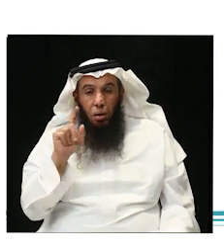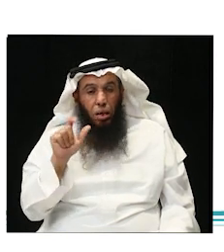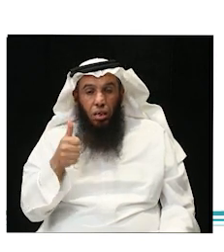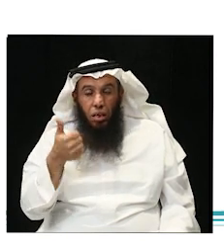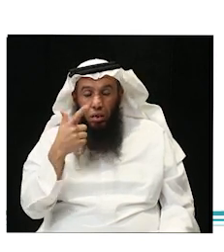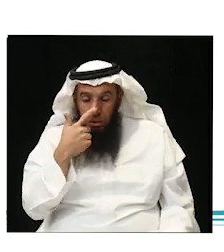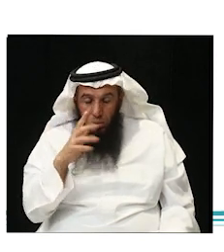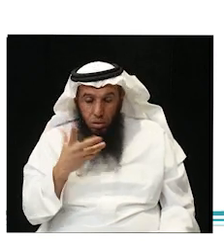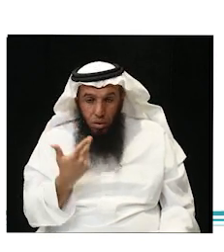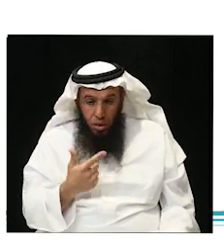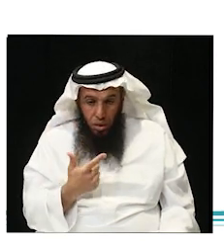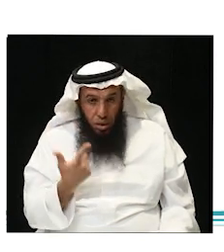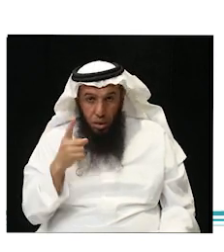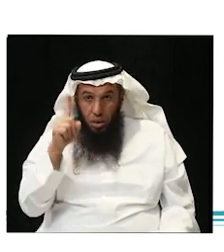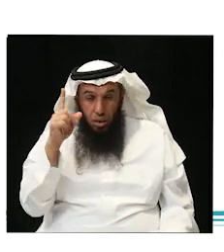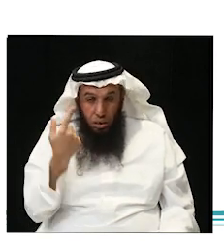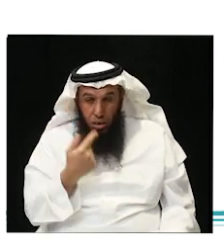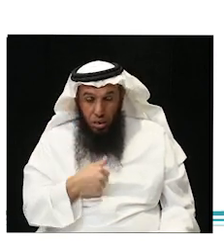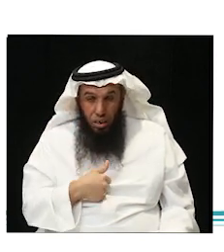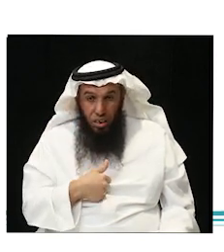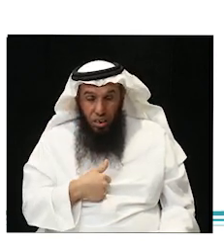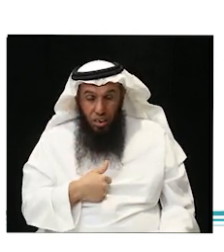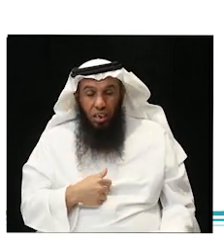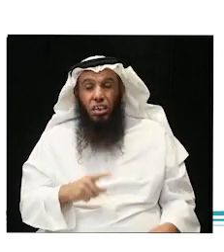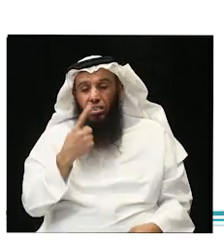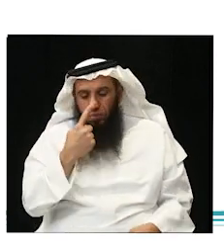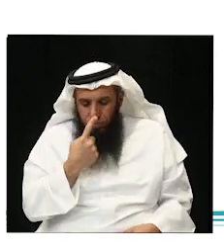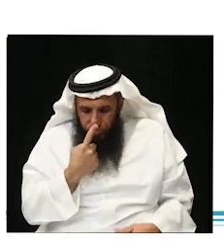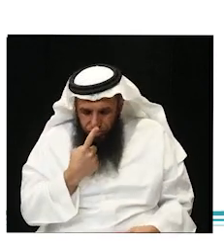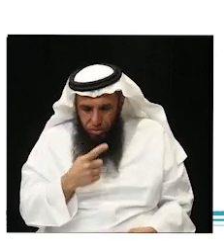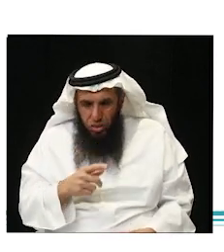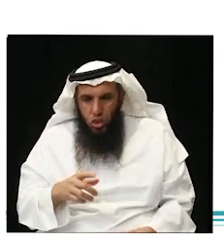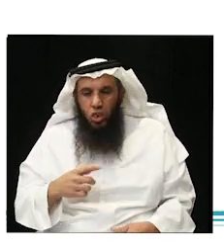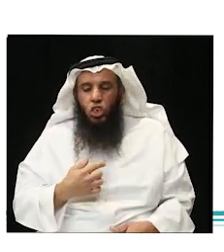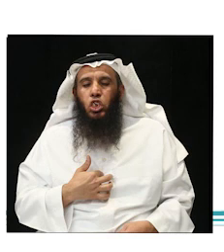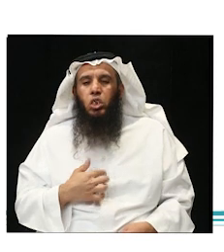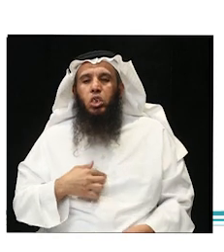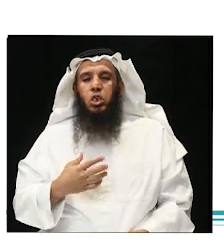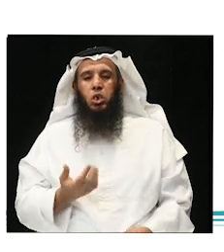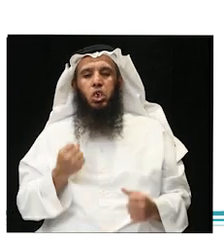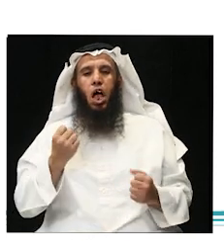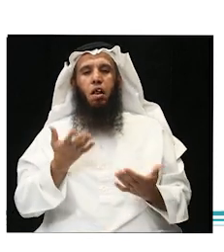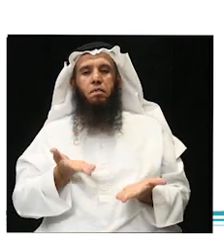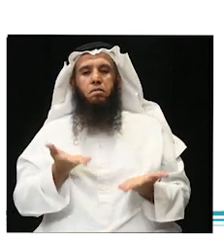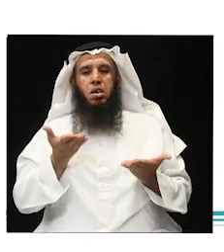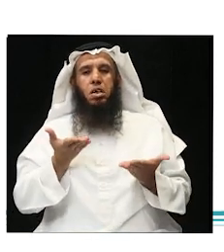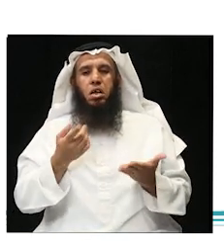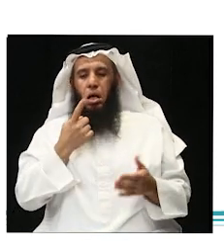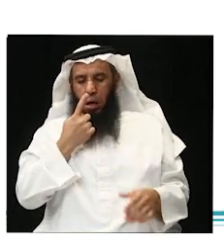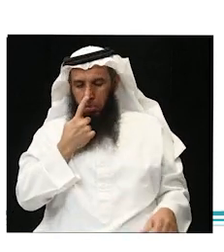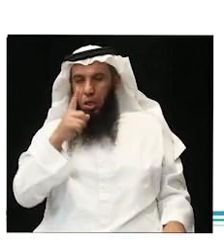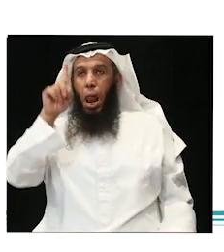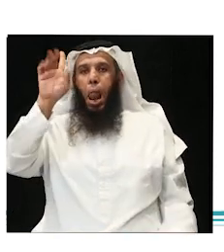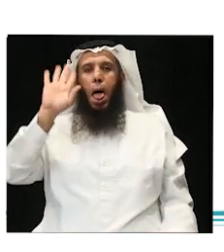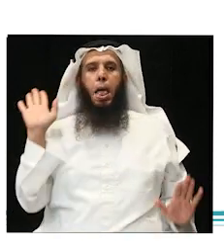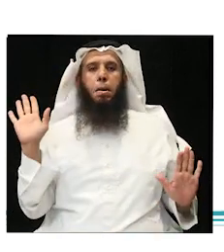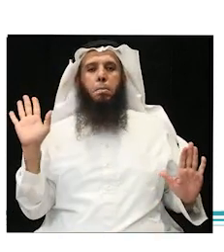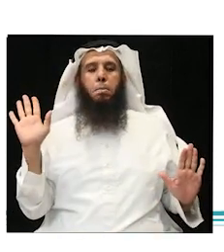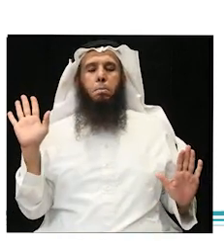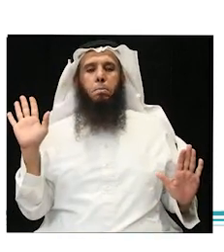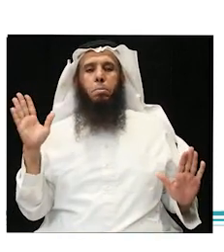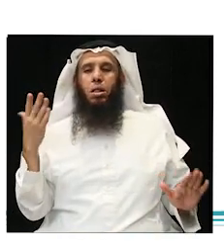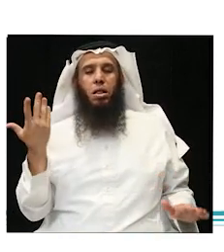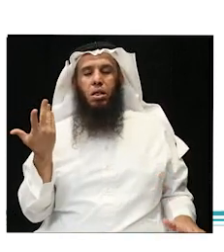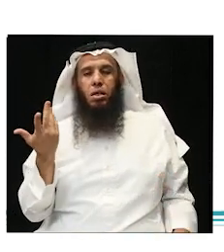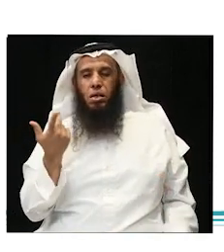عبدا لله سبحانه وتعالى. إذا لمن تكون العبودية؟ هي لله أيضا سبحانه وتعالى، وهي شرف لكل مؤمن.